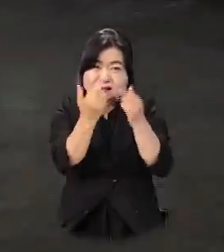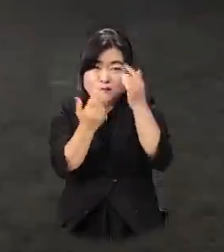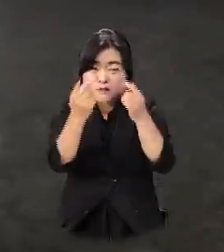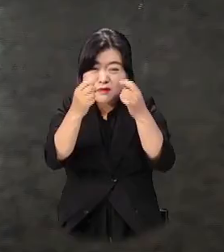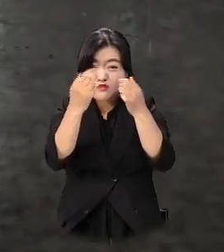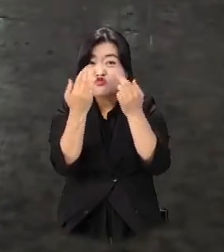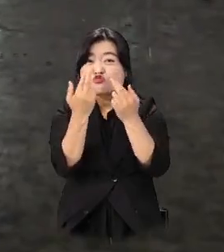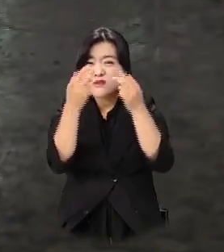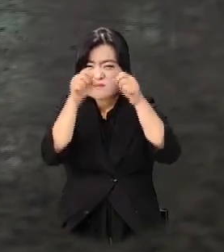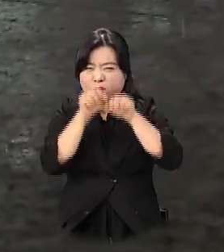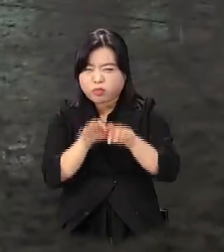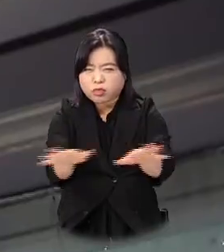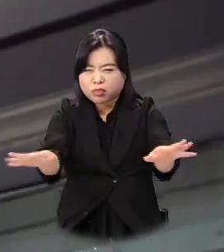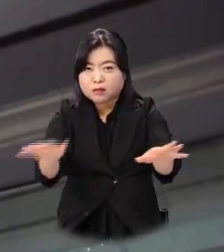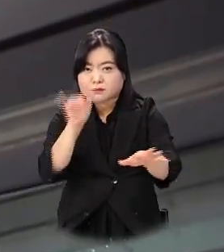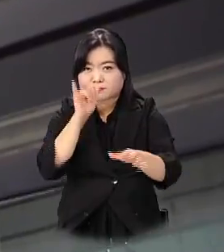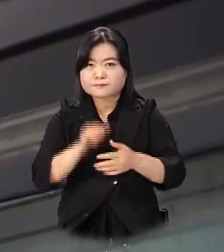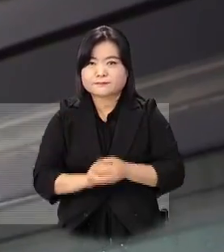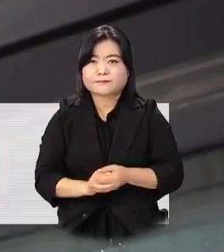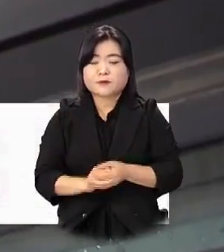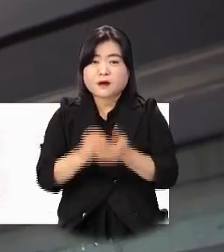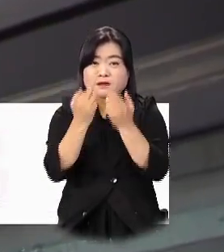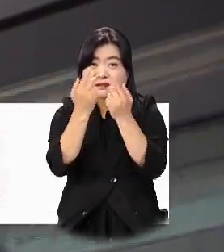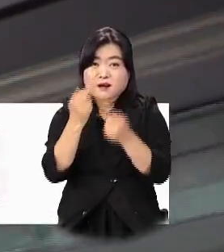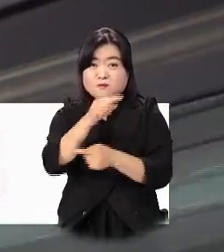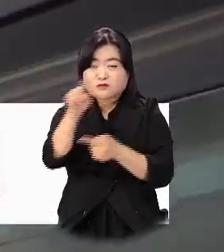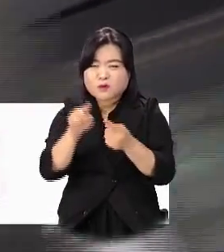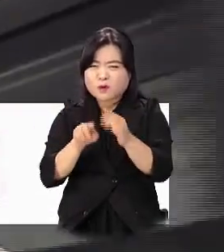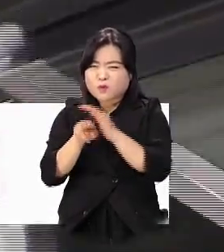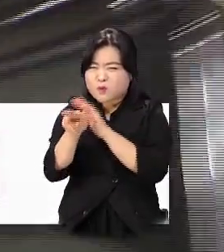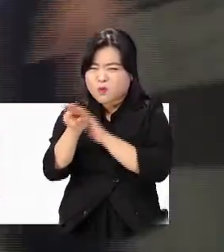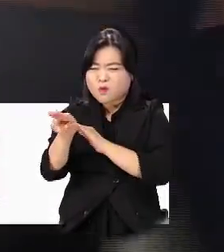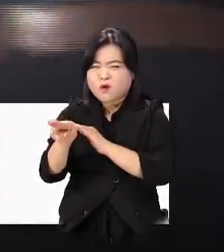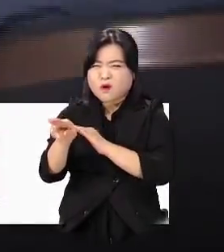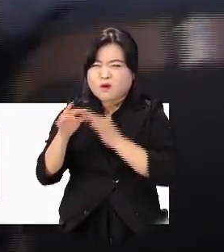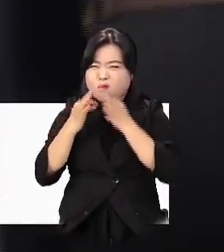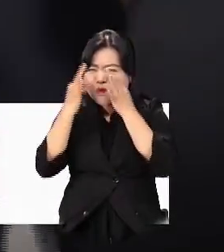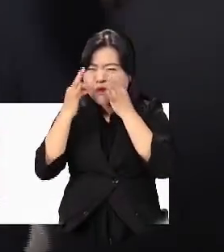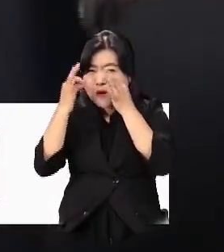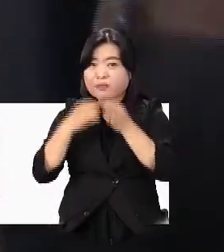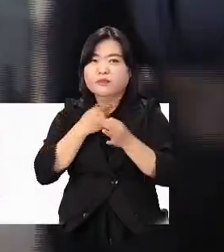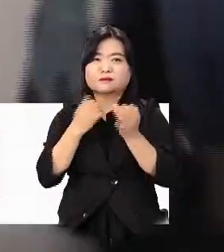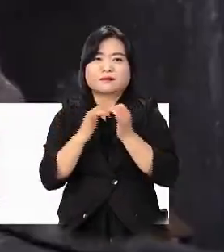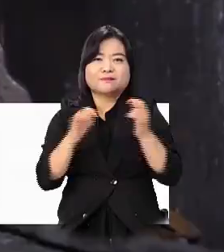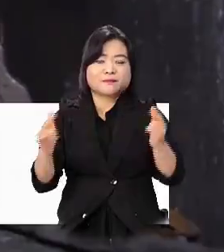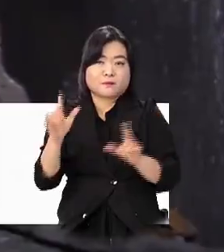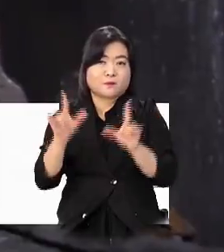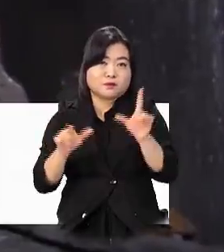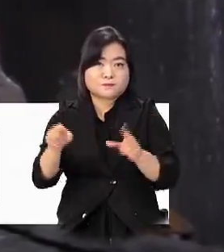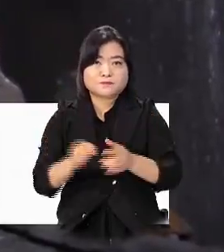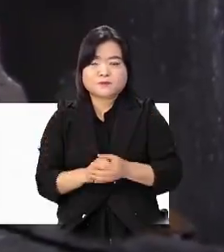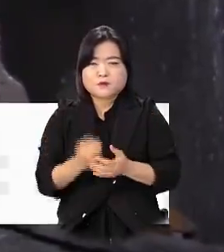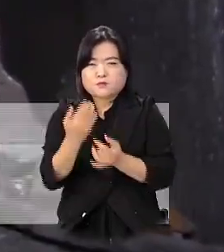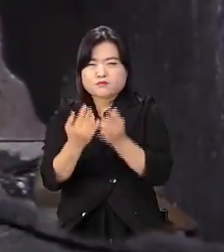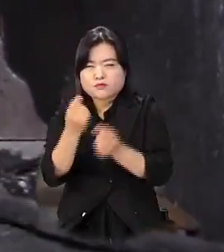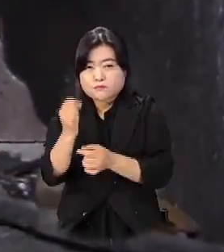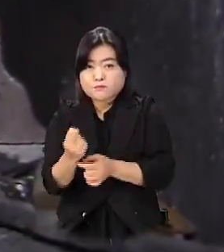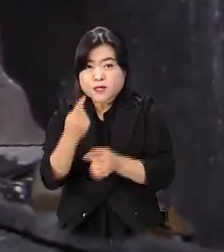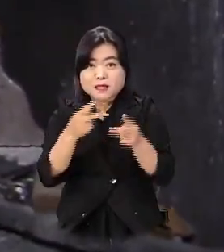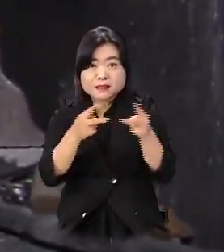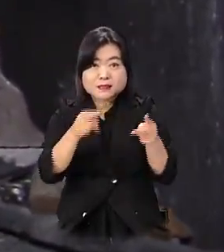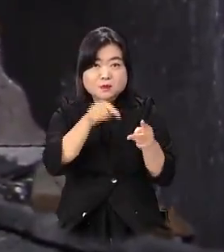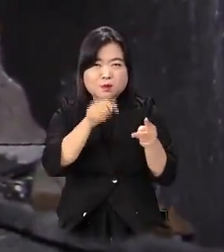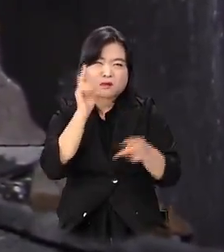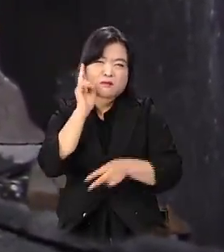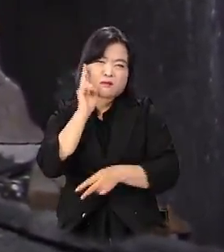유리 파편이 널브러져 있습니다. 창문을 통해 탈출을 시도한 생존자들의 흔적입니다. 불이 시작된 2층 현장은